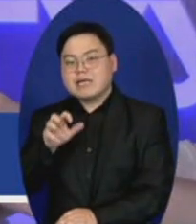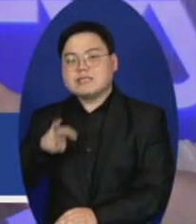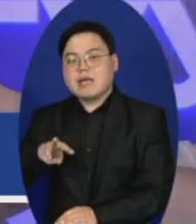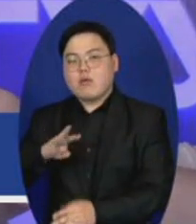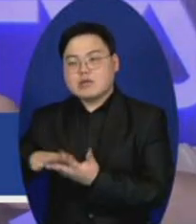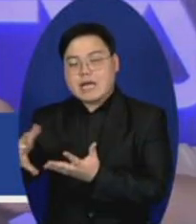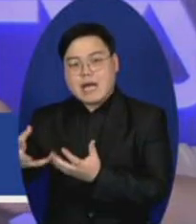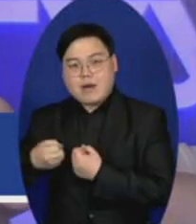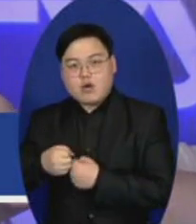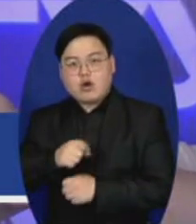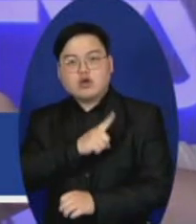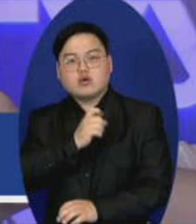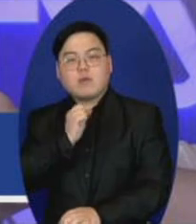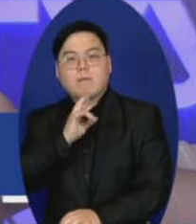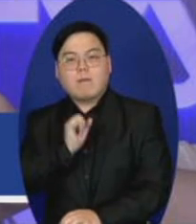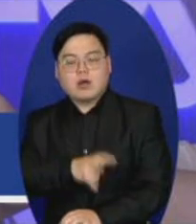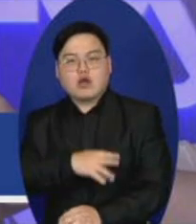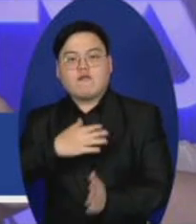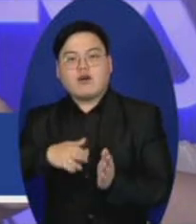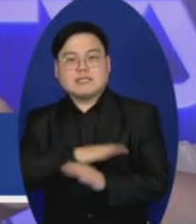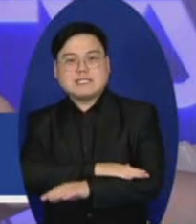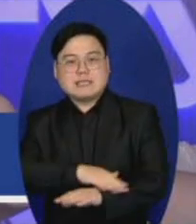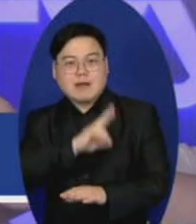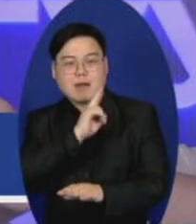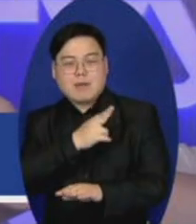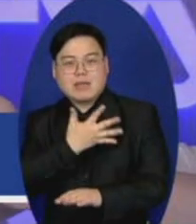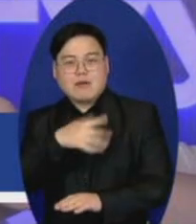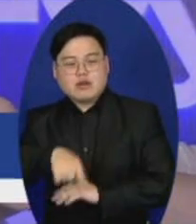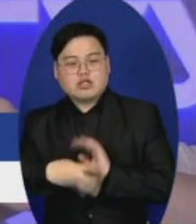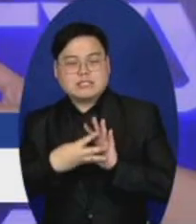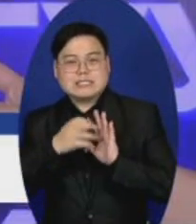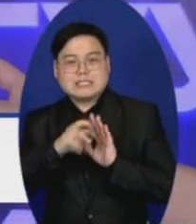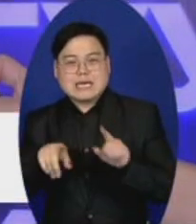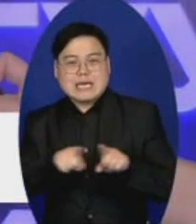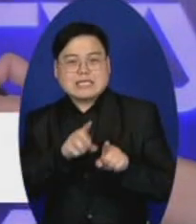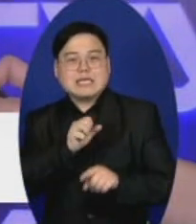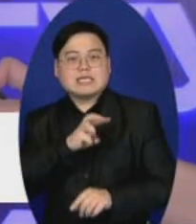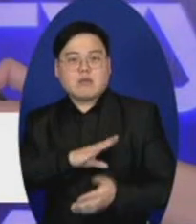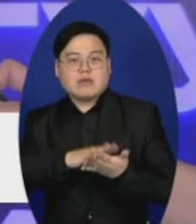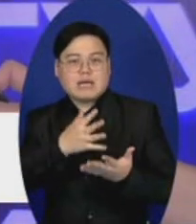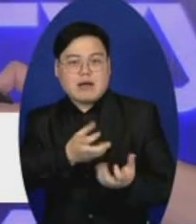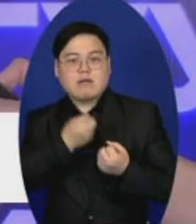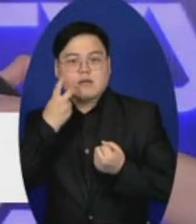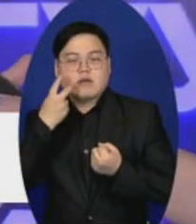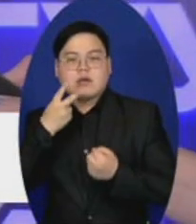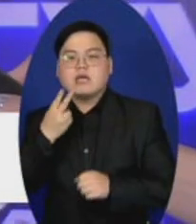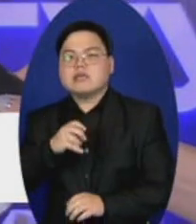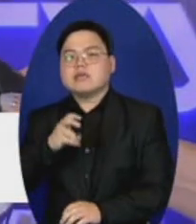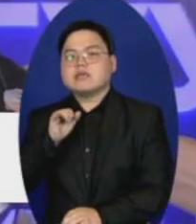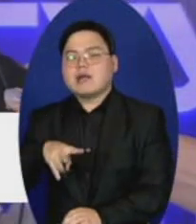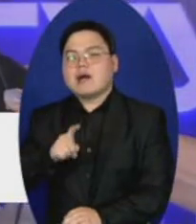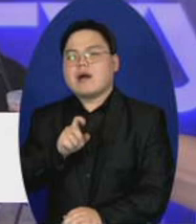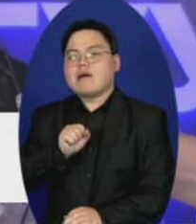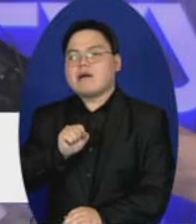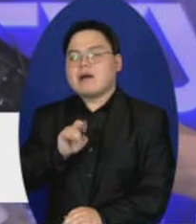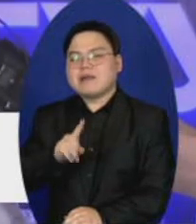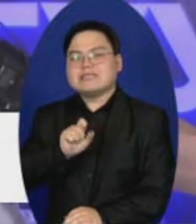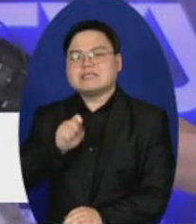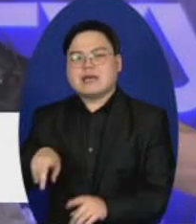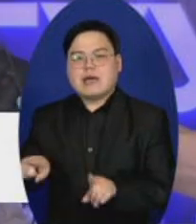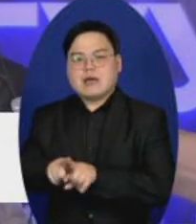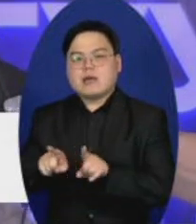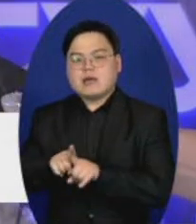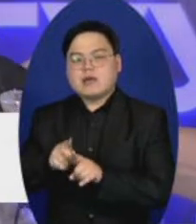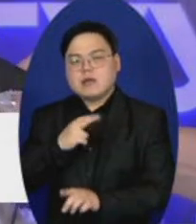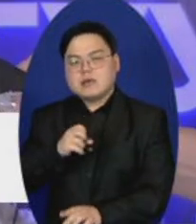Дэрэгдэх Зүүн Баян Төмөр Зам компани 5.9 саяар яг адилхан систем худалдаж авч идэг. Дижитал хар зах гэдэг шиг дижитал маркет дээр